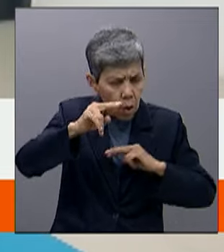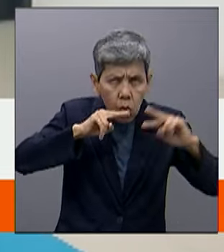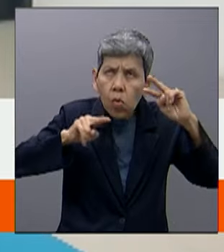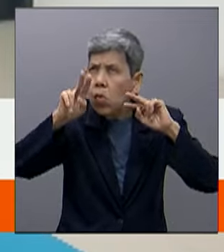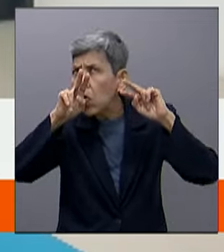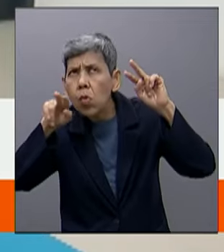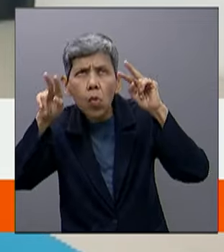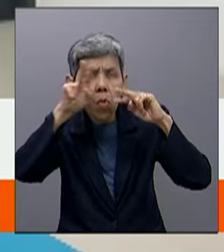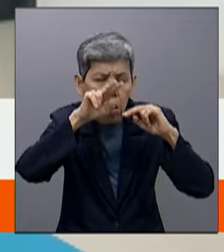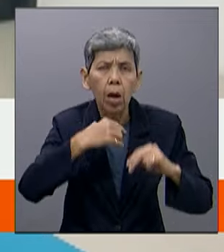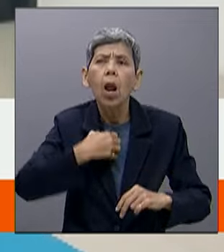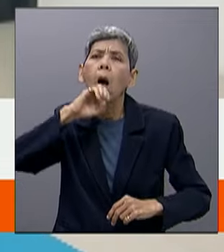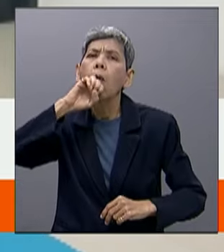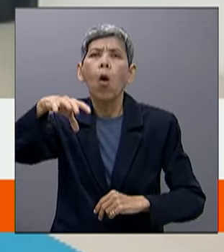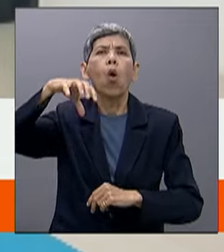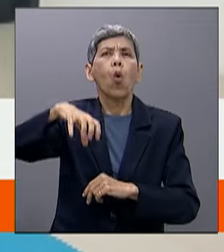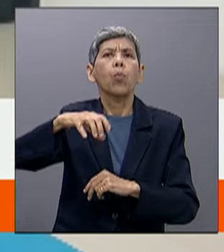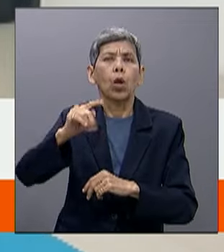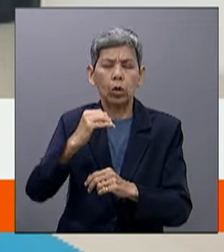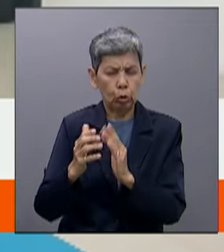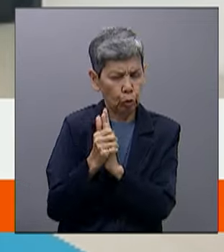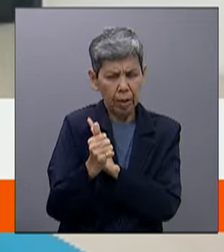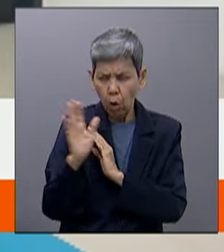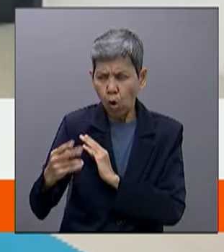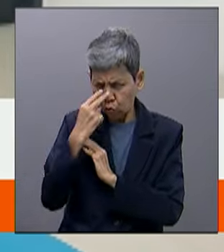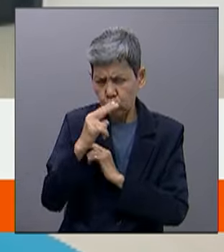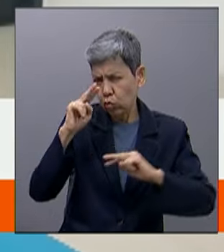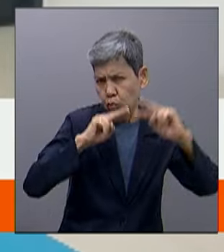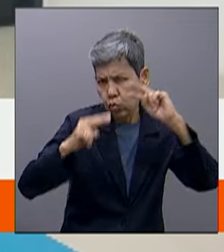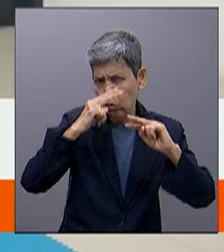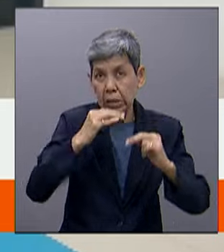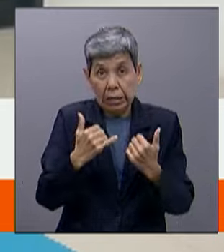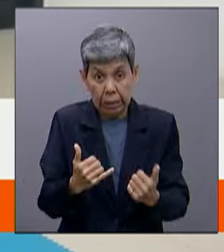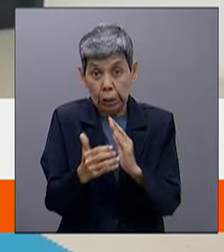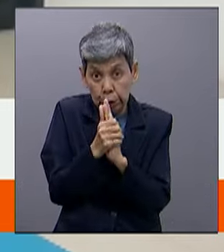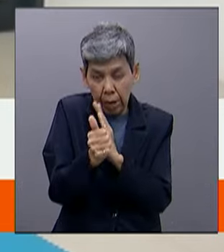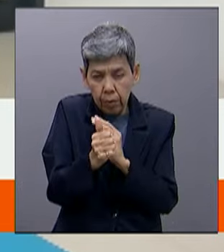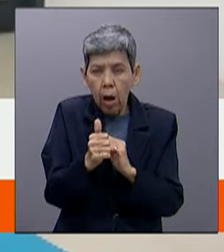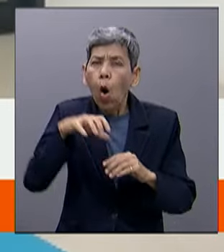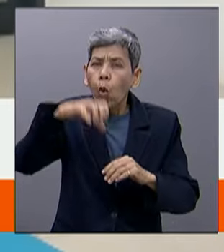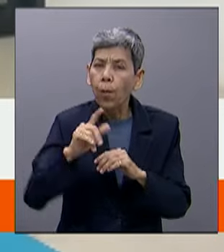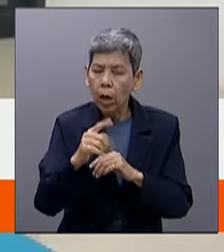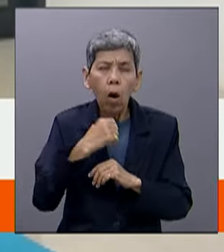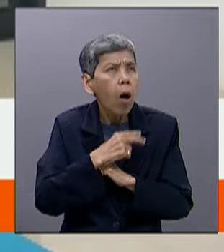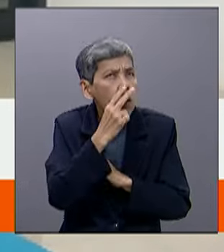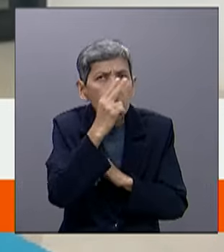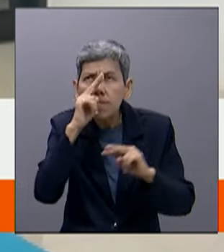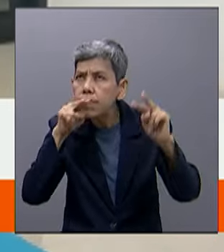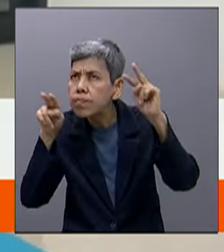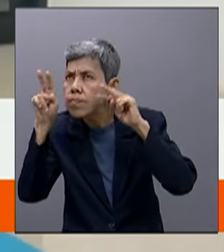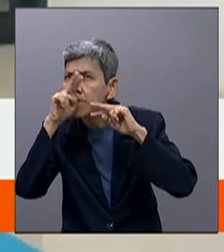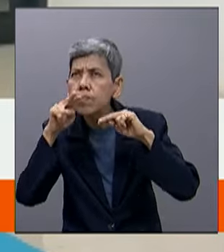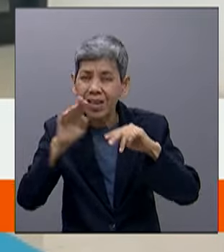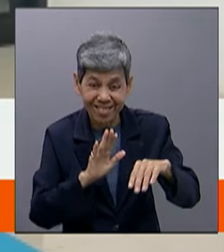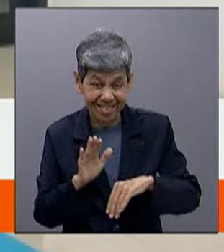ก็ขอความอนุเคราะห์ไปยังกรมนะครับให้ส่งผู้เชี่ยวชาญเข้ามาตรวจสอบค่ะตอนนี้ผู้เชี่ยวชาญจากกรมเองเนี่ยก็มาเลมาดูและไปตรวจสอบ